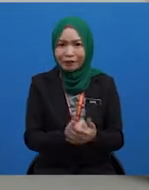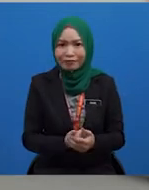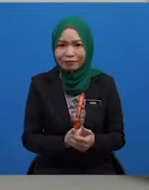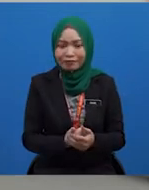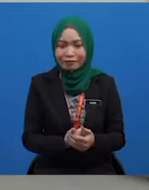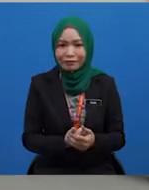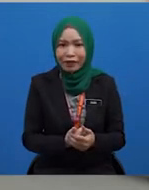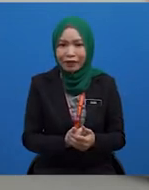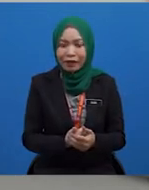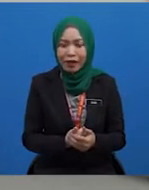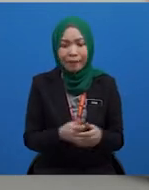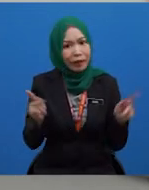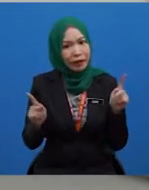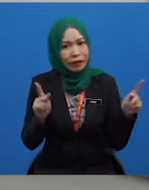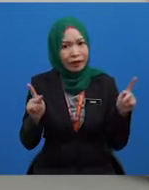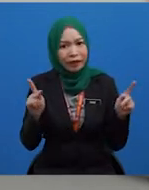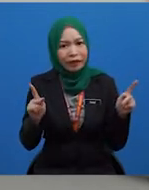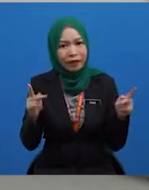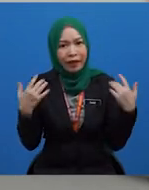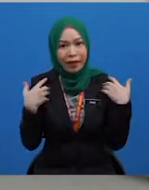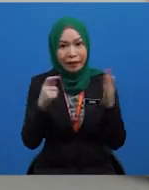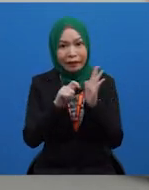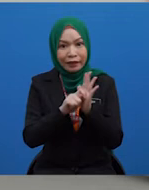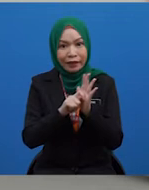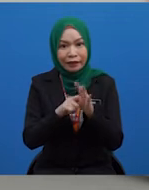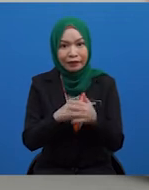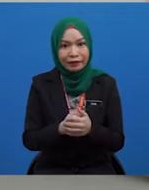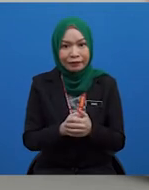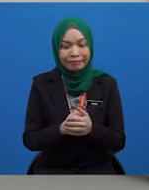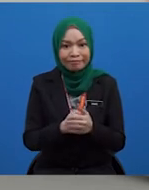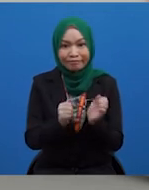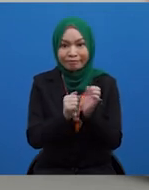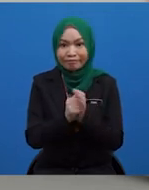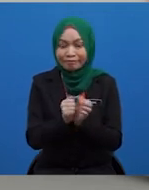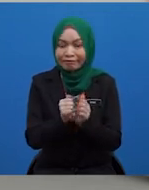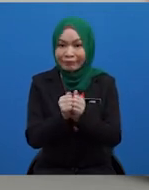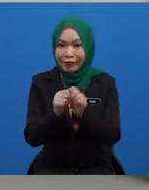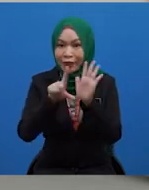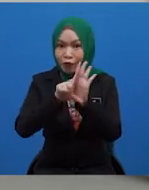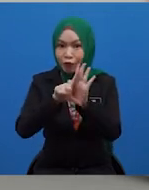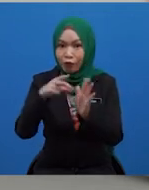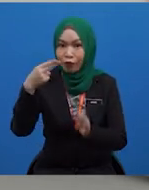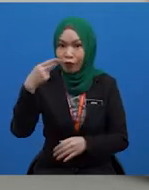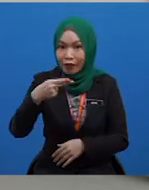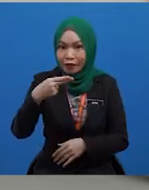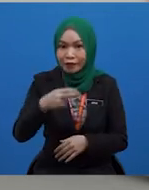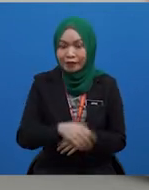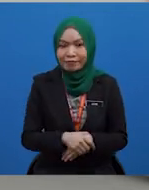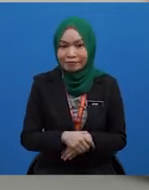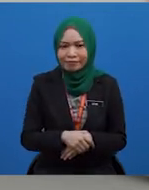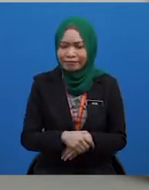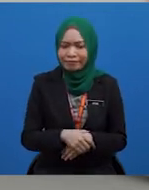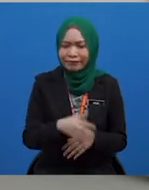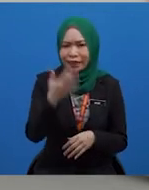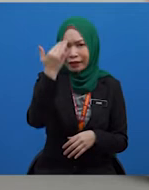Kenapa sesuatu kereta itu bertanda dengan logo H? Kenapa bungkusan Mi A sampai hari